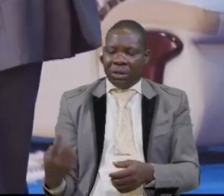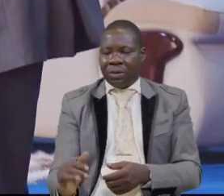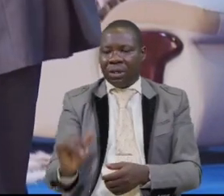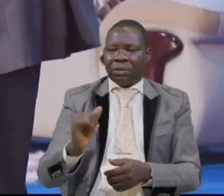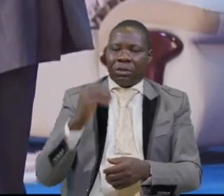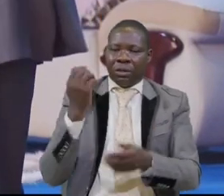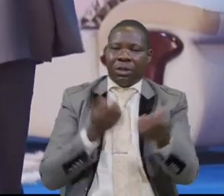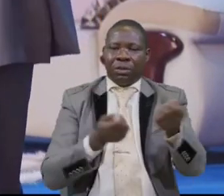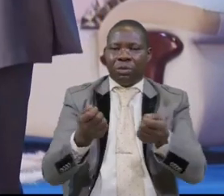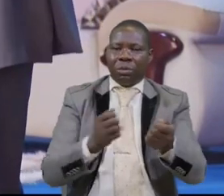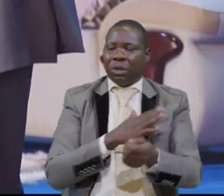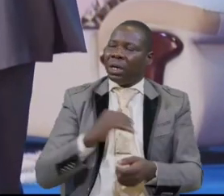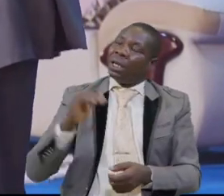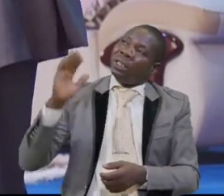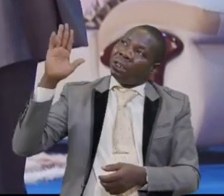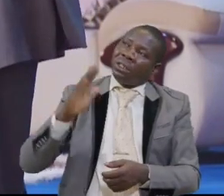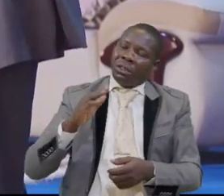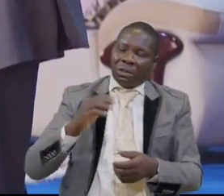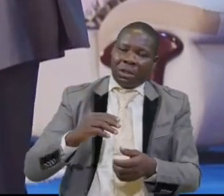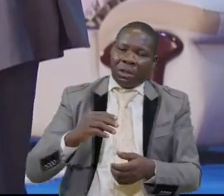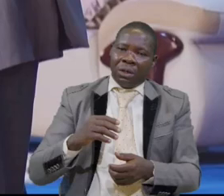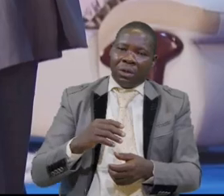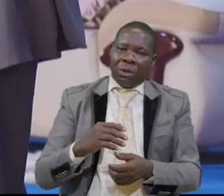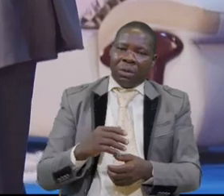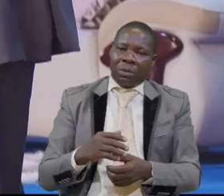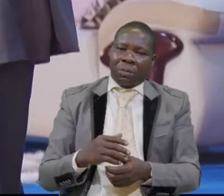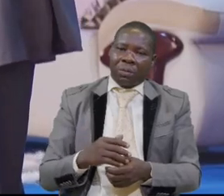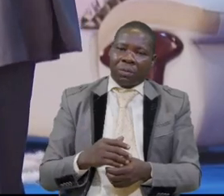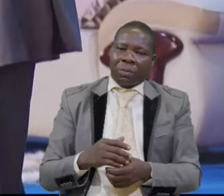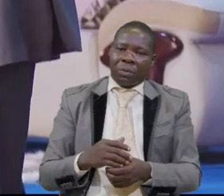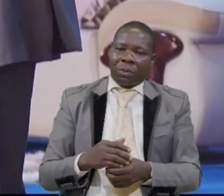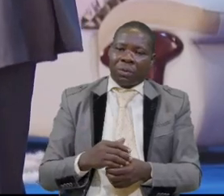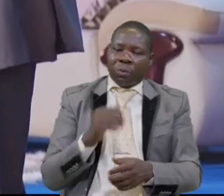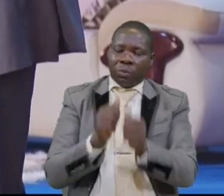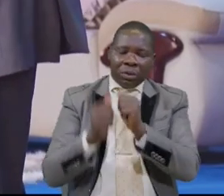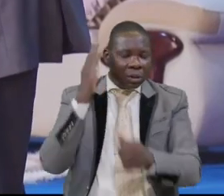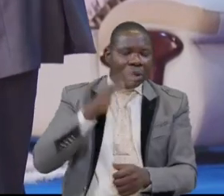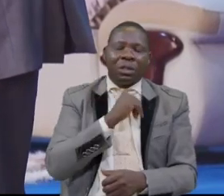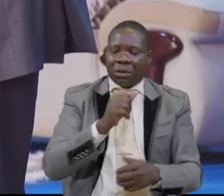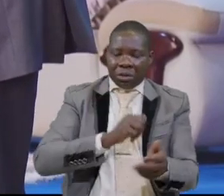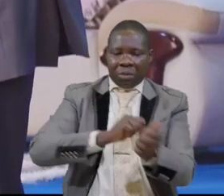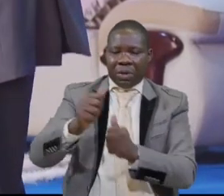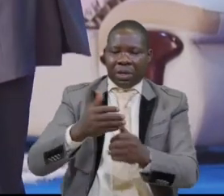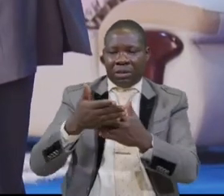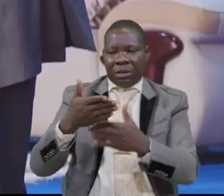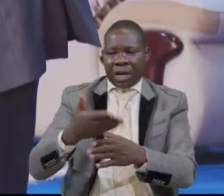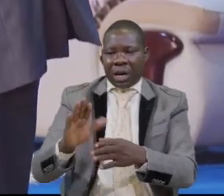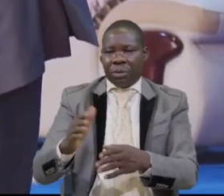passera point, et son règne ne sera jamais détruit.